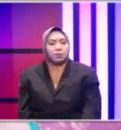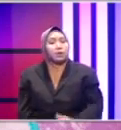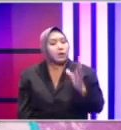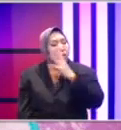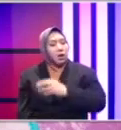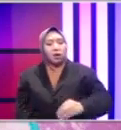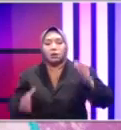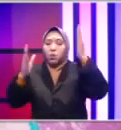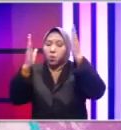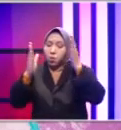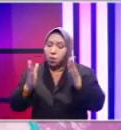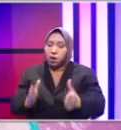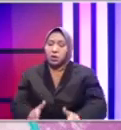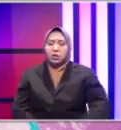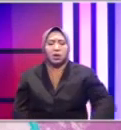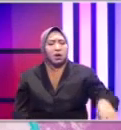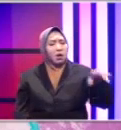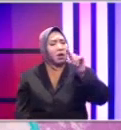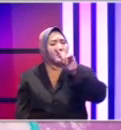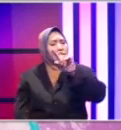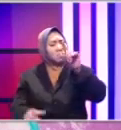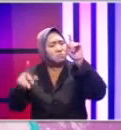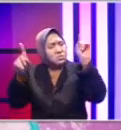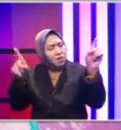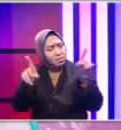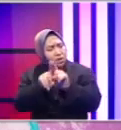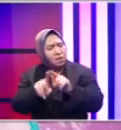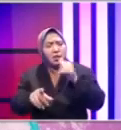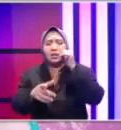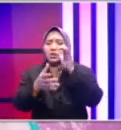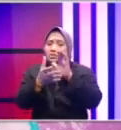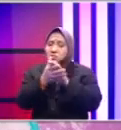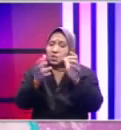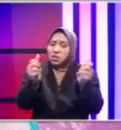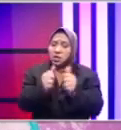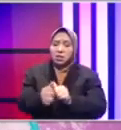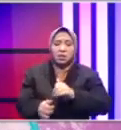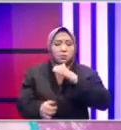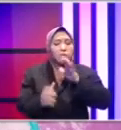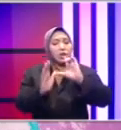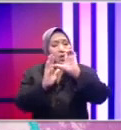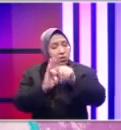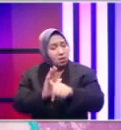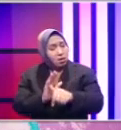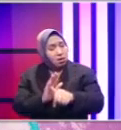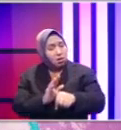Hai walladzina Yu Wahyu Namin Nisa